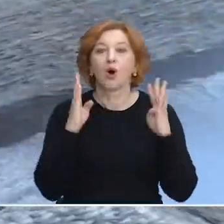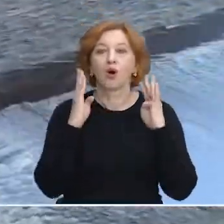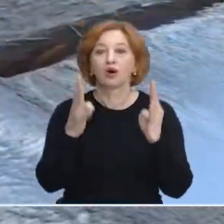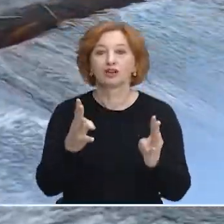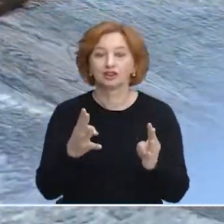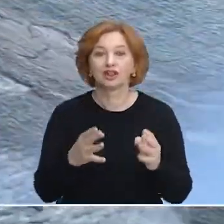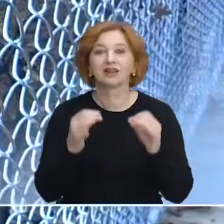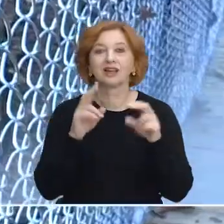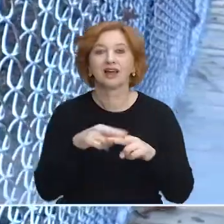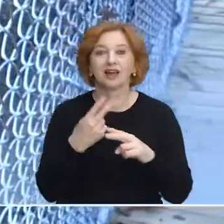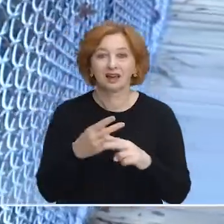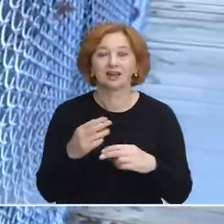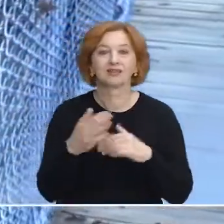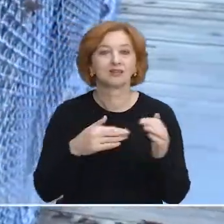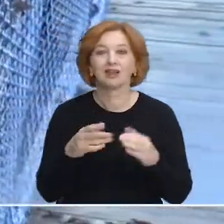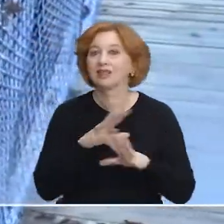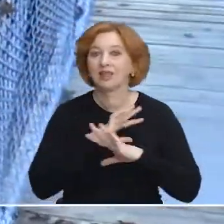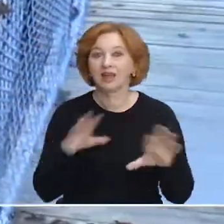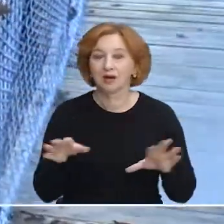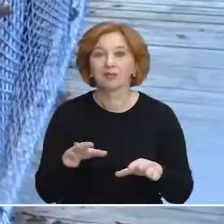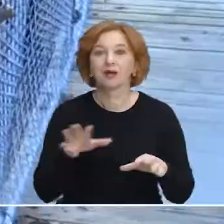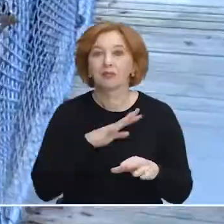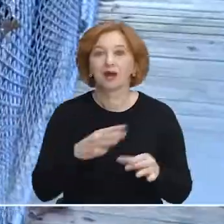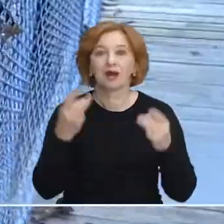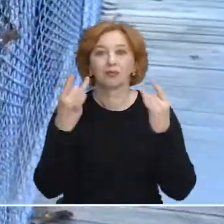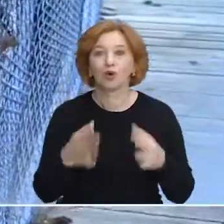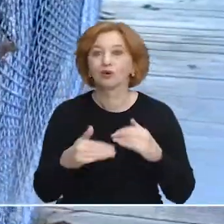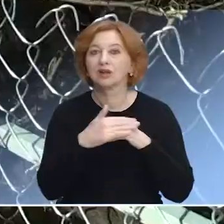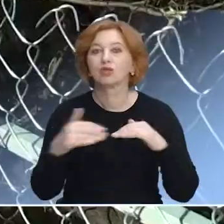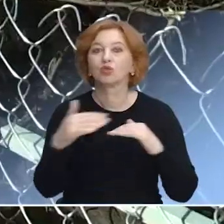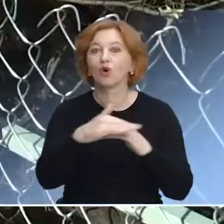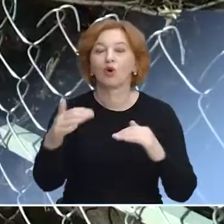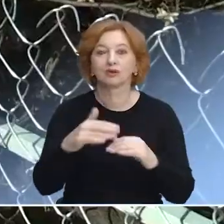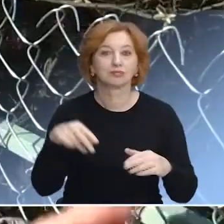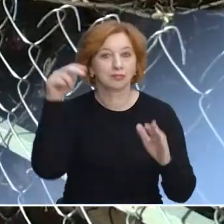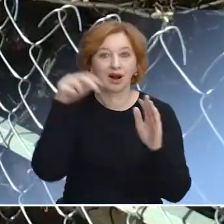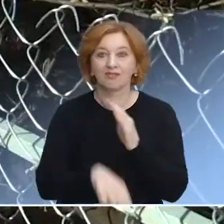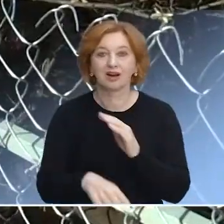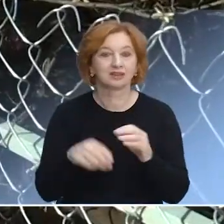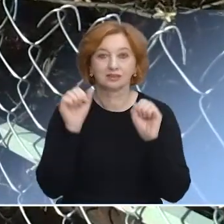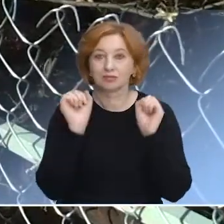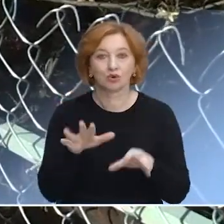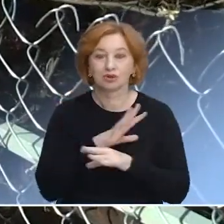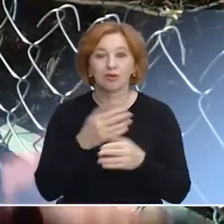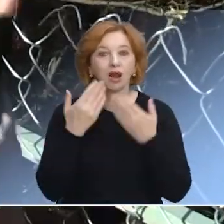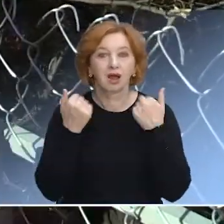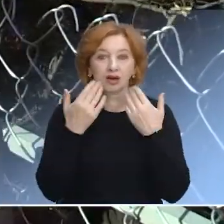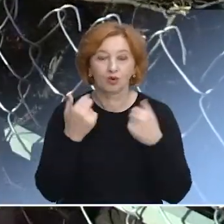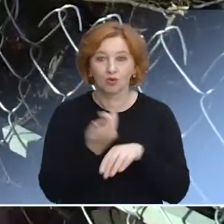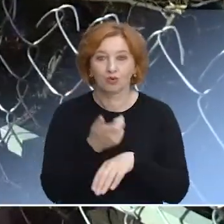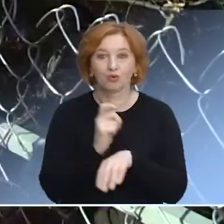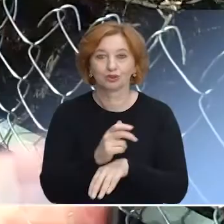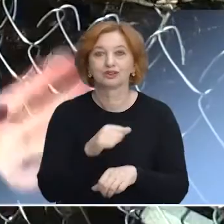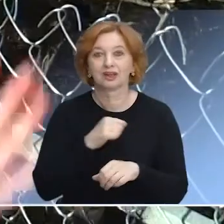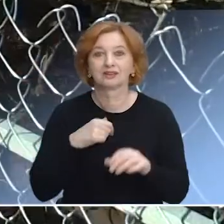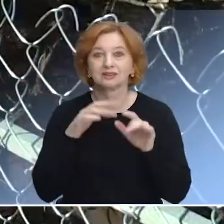обветшал. Потребовалась замена деревянного настила и укрепление конструкций. До ремонта вот боковые ограждения,